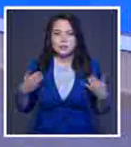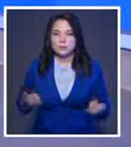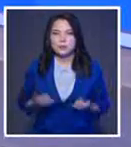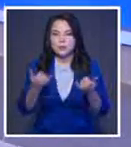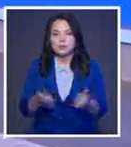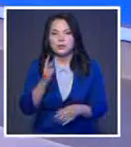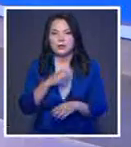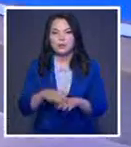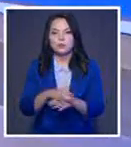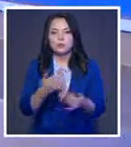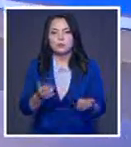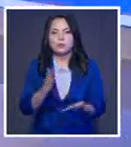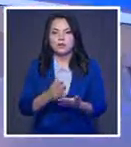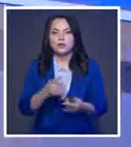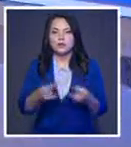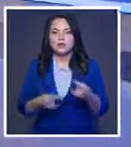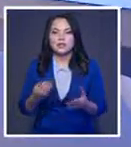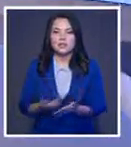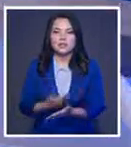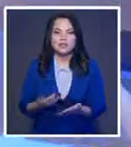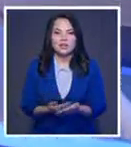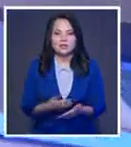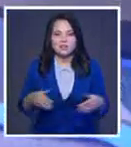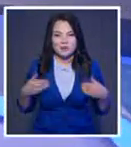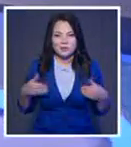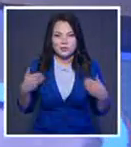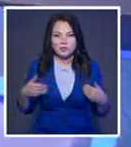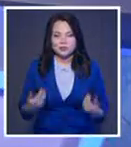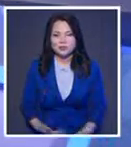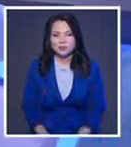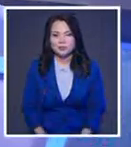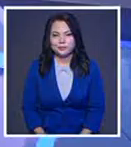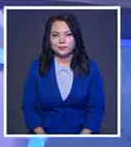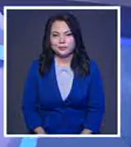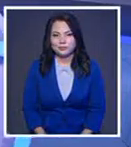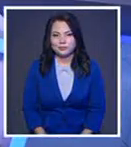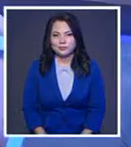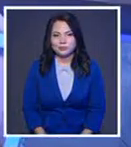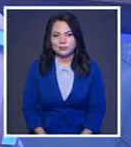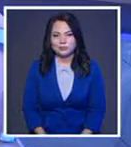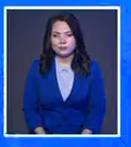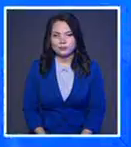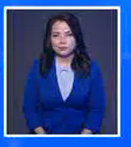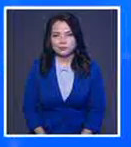Ассалауму алейкум, ардақты ағайын. Тікелей эфирде ақпарат, студияда Қайрат Айдас және сурдо аудармашы Шырын Жанғабыл.